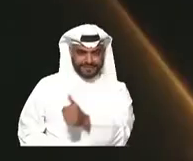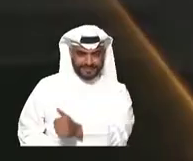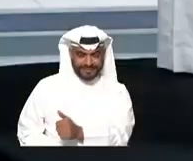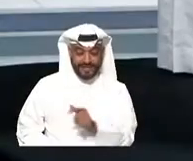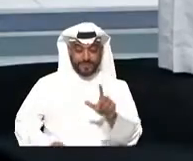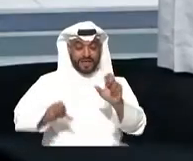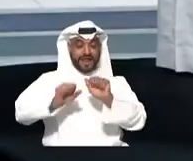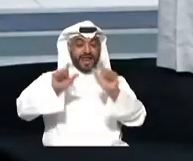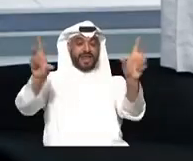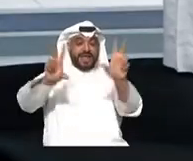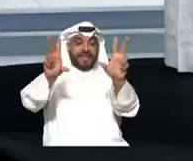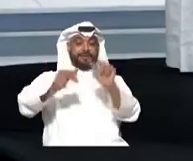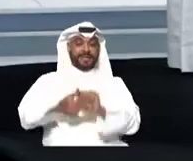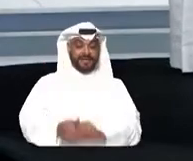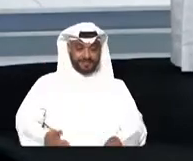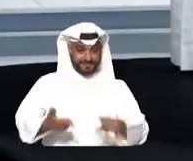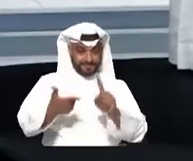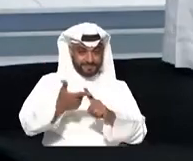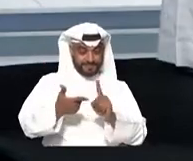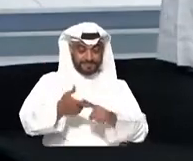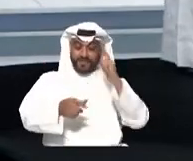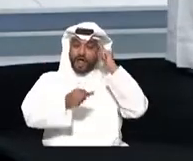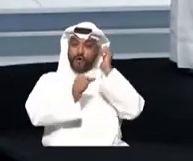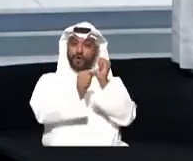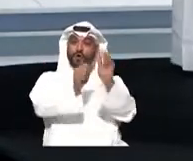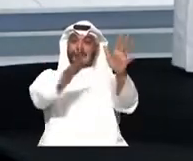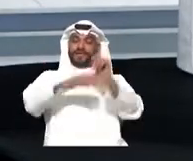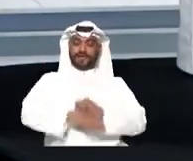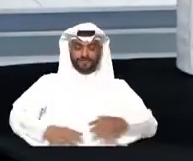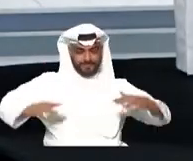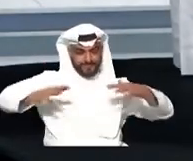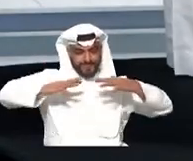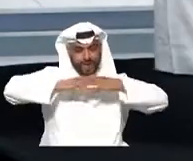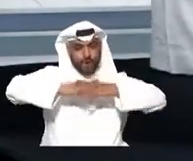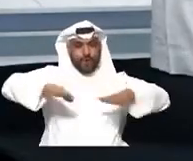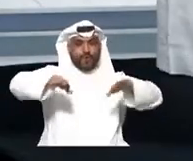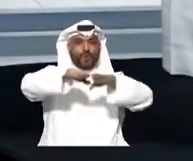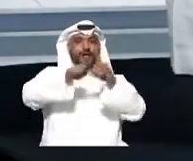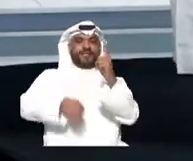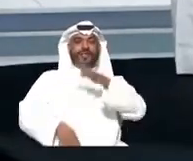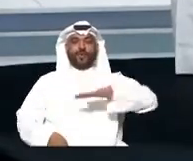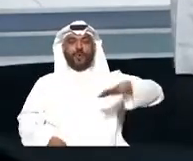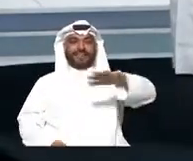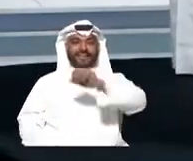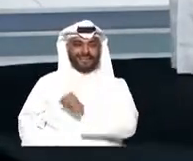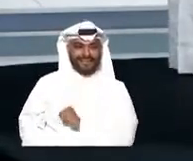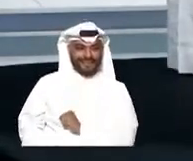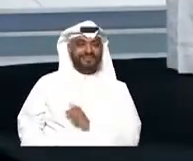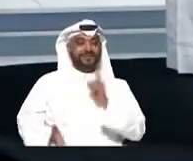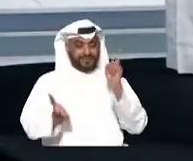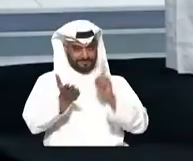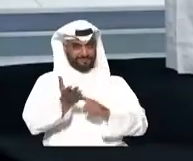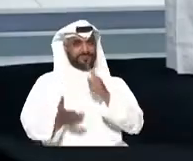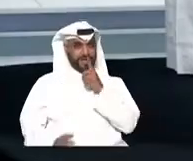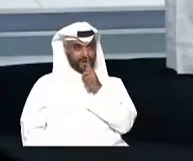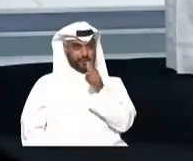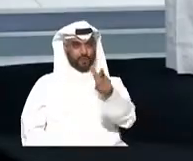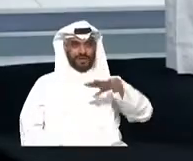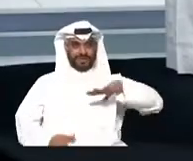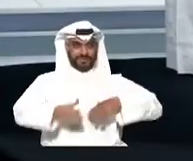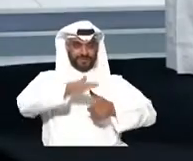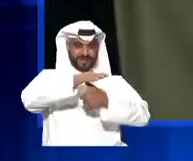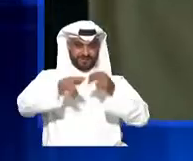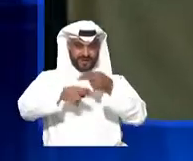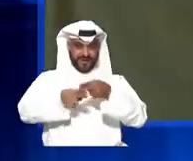الإعلامية، القناعة بالحرية، وأيضا قناعته بالوحدة الوطنية. صح. كيف أثر ذلك؟ نعم، الحقيقة الشيخ نواف أن قلنا احنا تولى